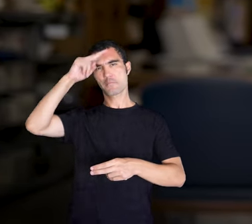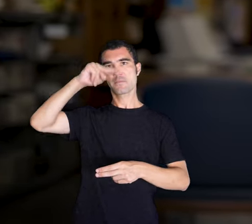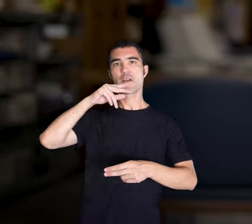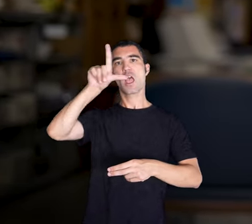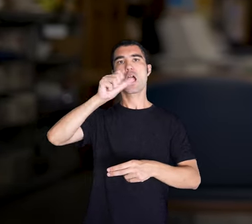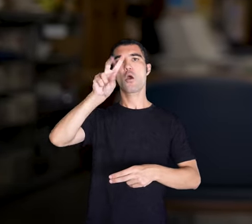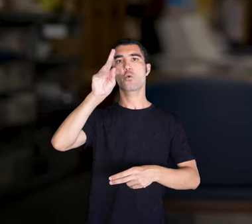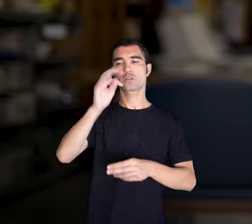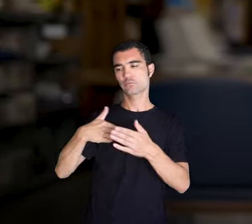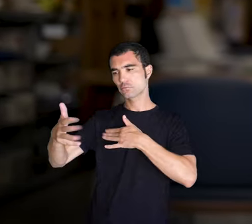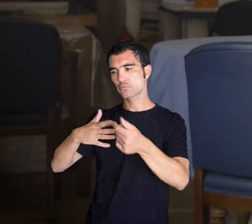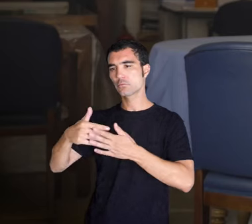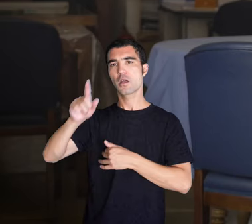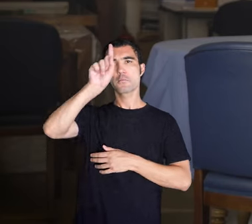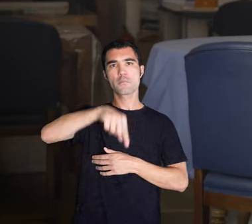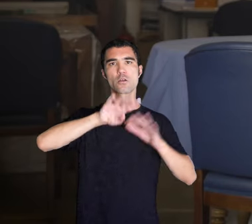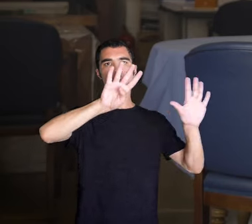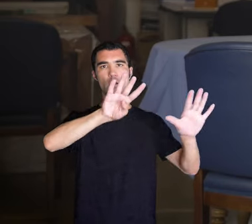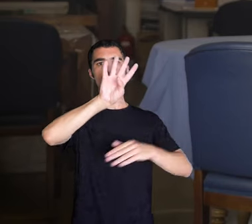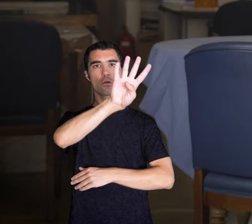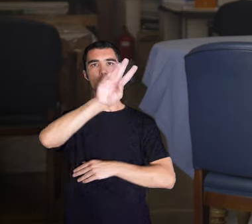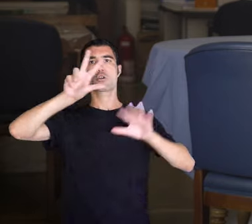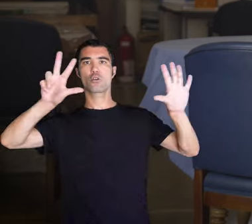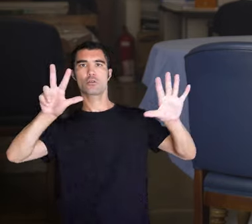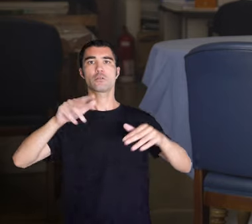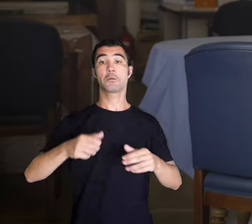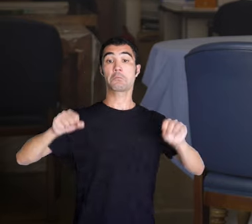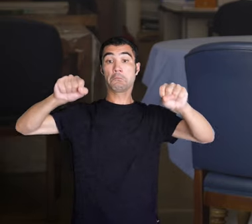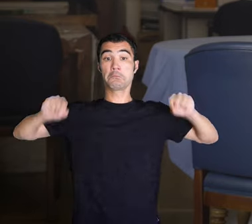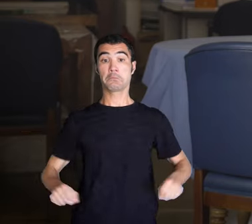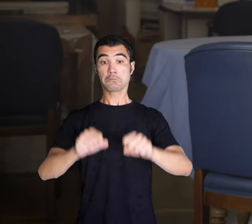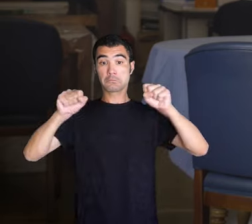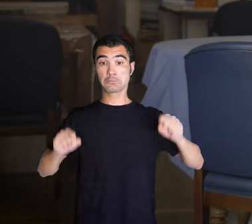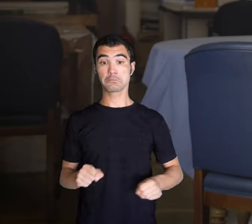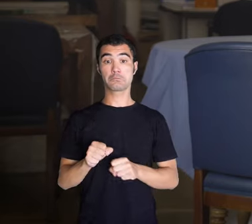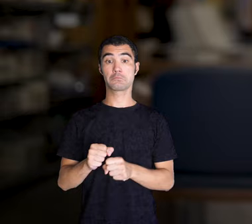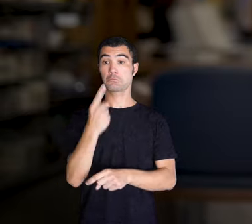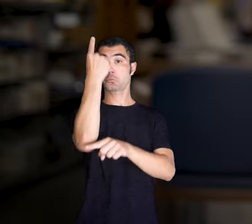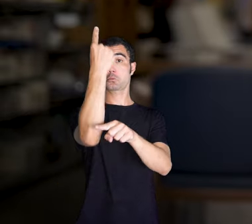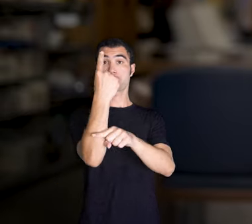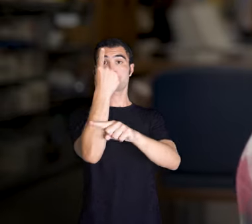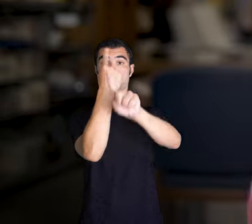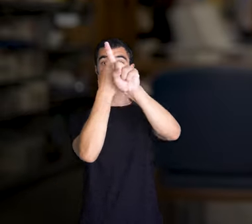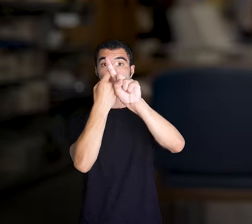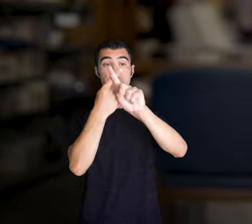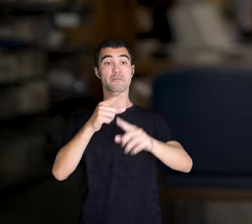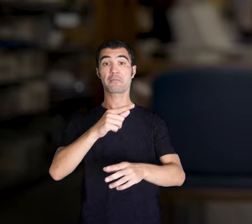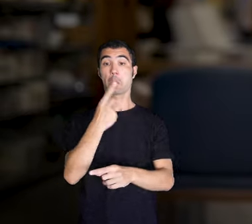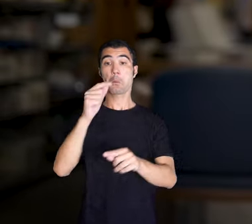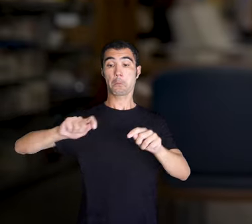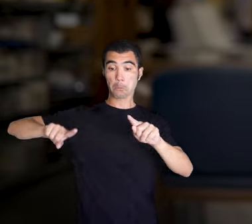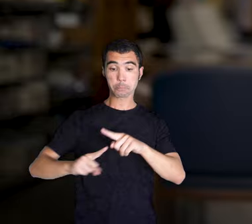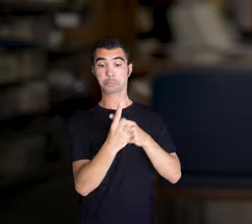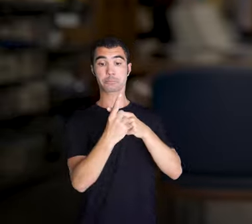l'any 1948. Un parell de rens, una pollaca, un floc dins la proa, fora de complicacions, un palo